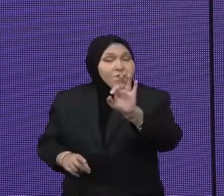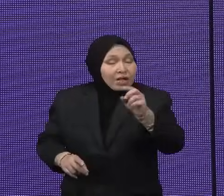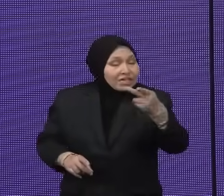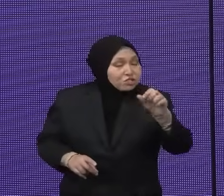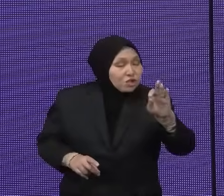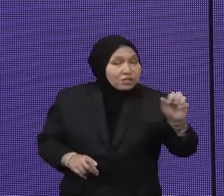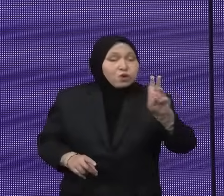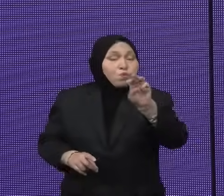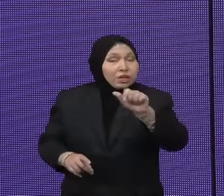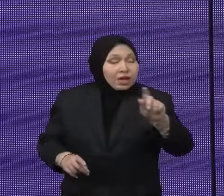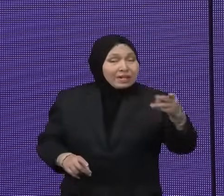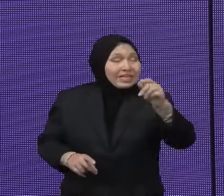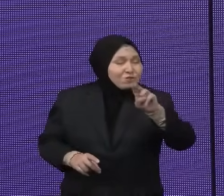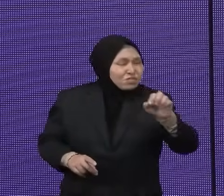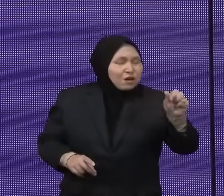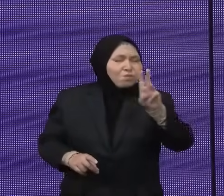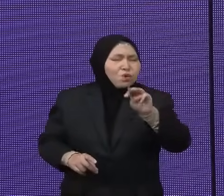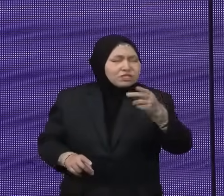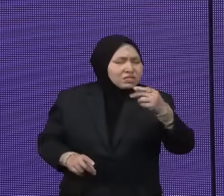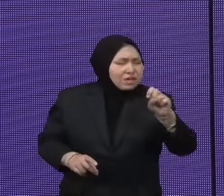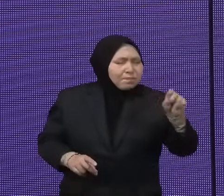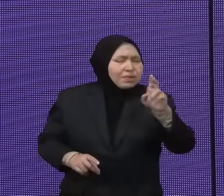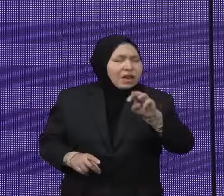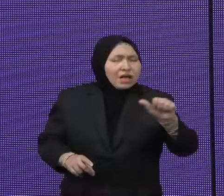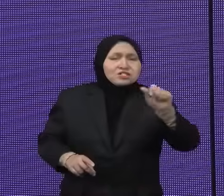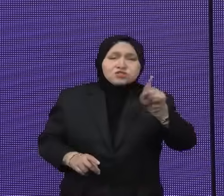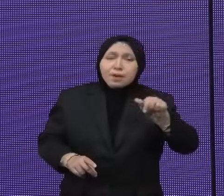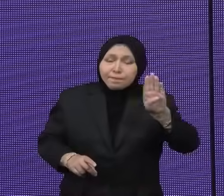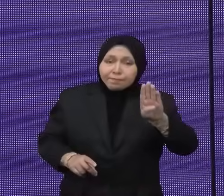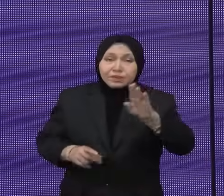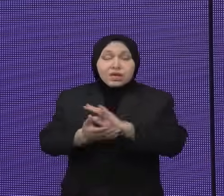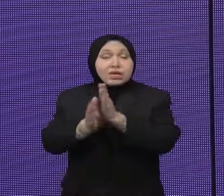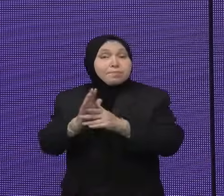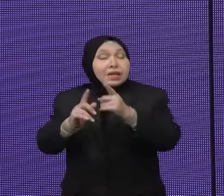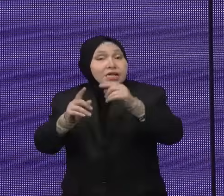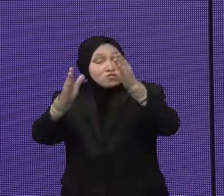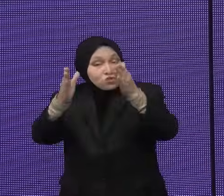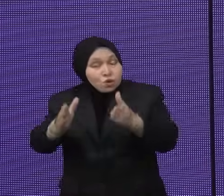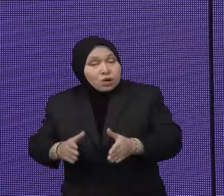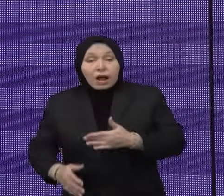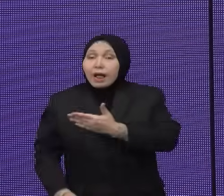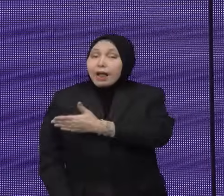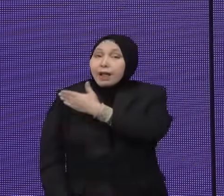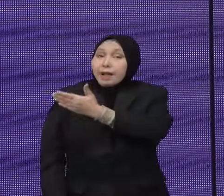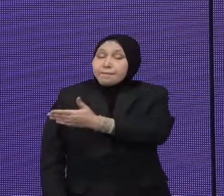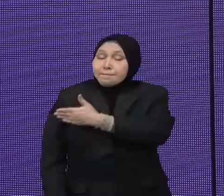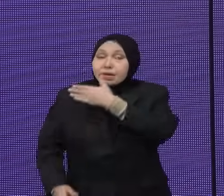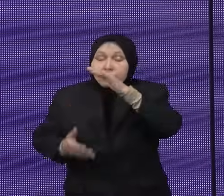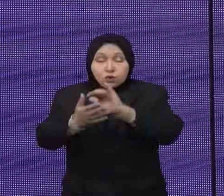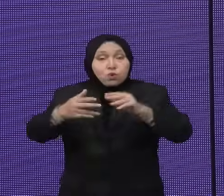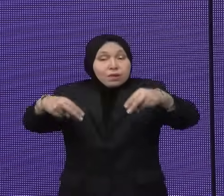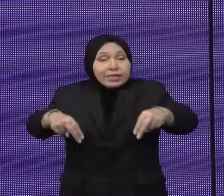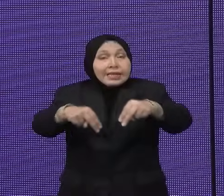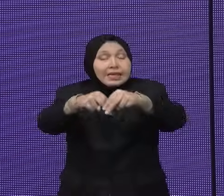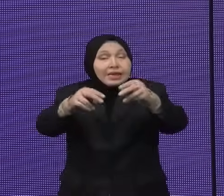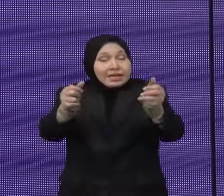fahishatin fa alaihinna nisfu ma 'alal muhsanati minal 'adzab, iaitu apabila seorang hamba Ustaz ya, hamba tersebut bernikah